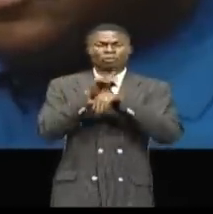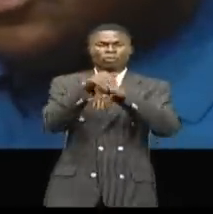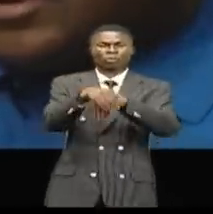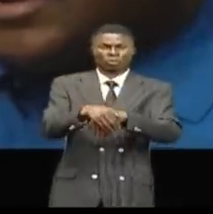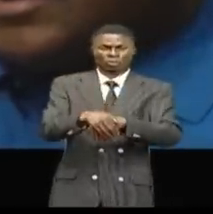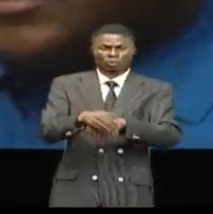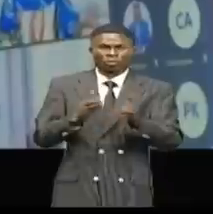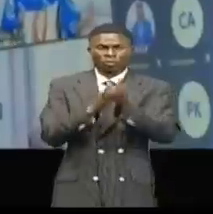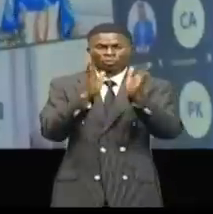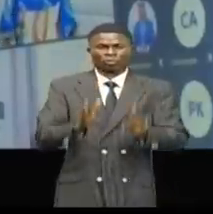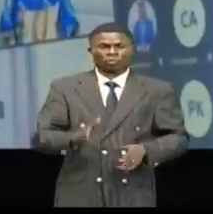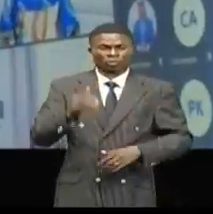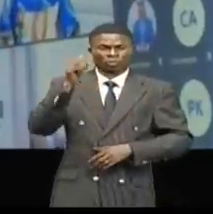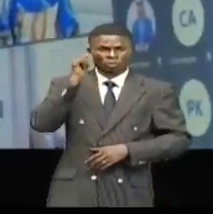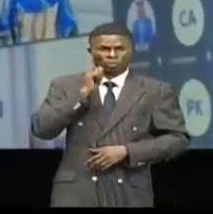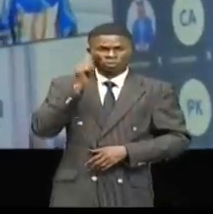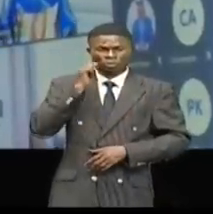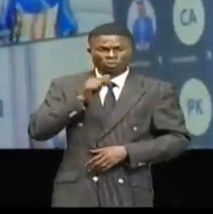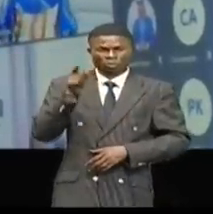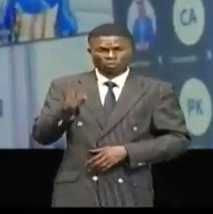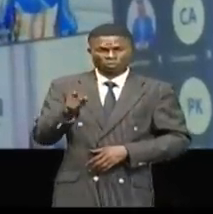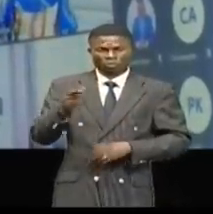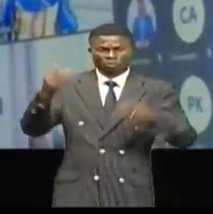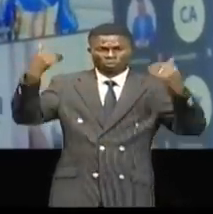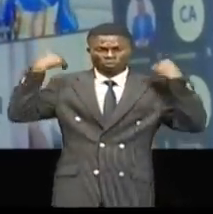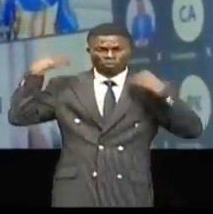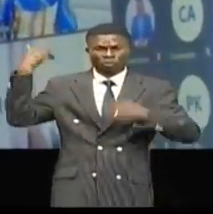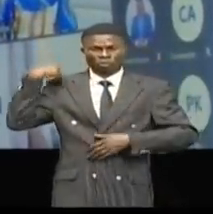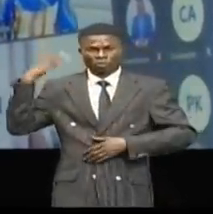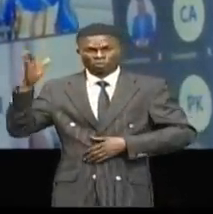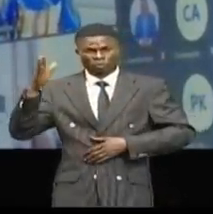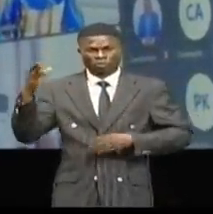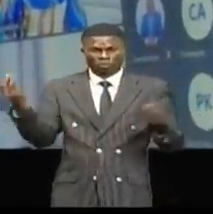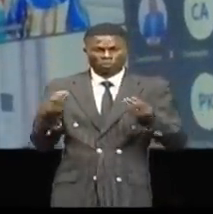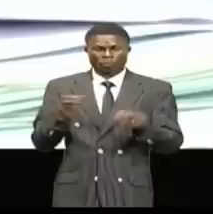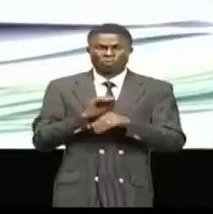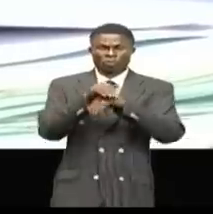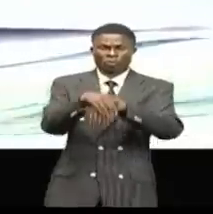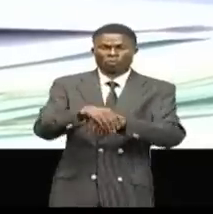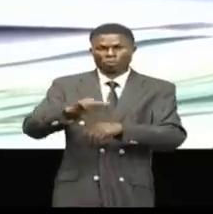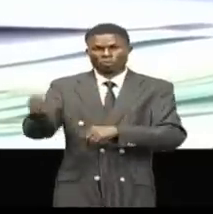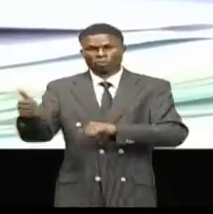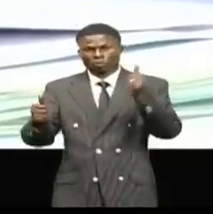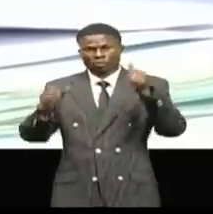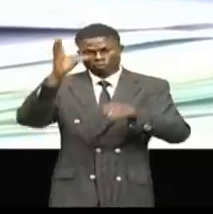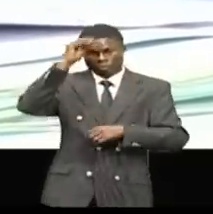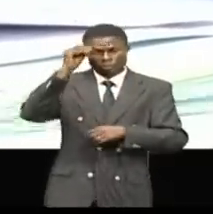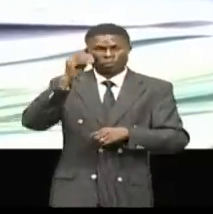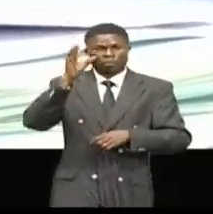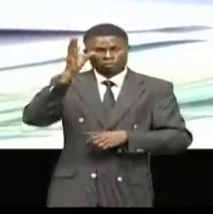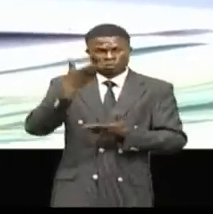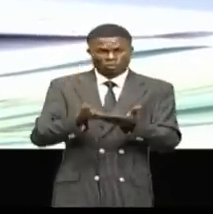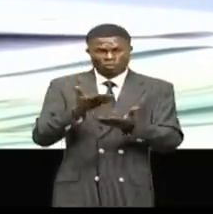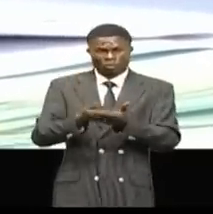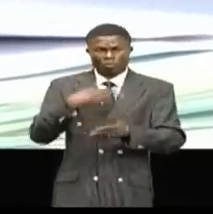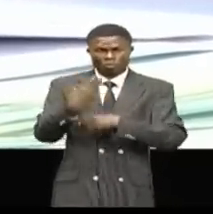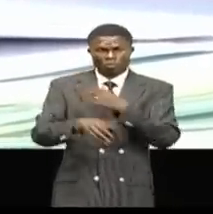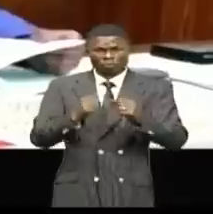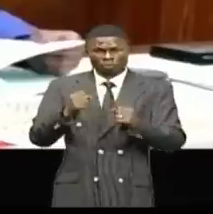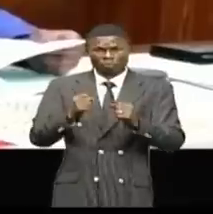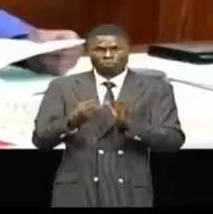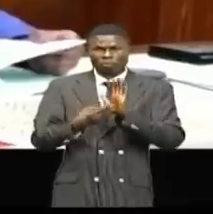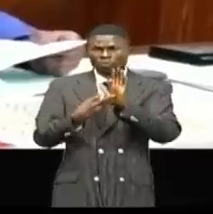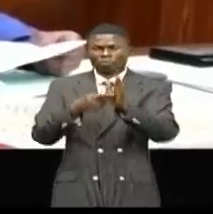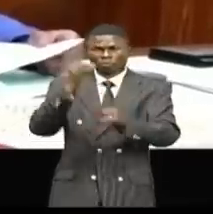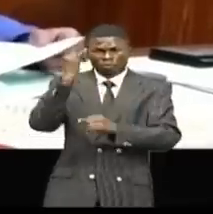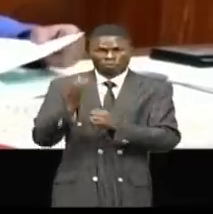des leaders masculins, notamment des chefs d'État, afin d'engager d'autres hommes et garçons dans les efforts visant à y